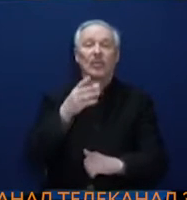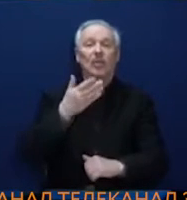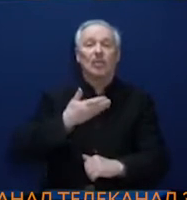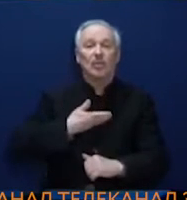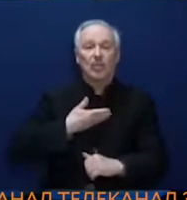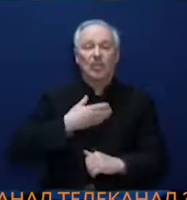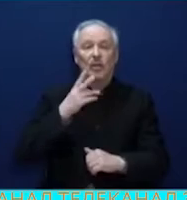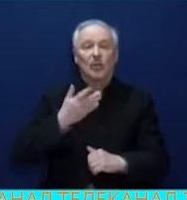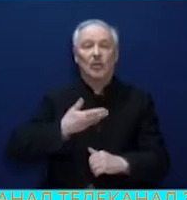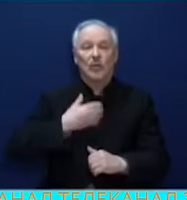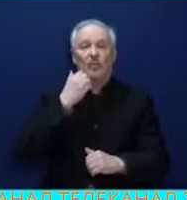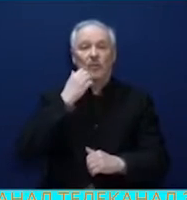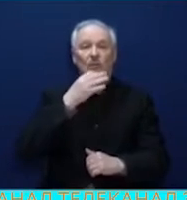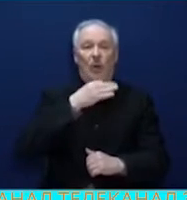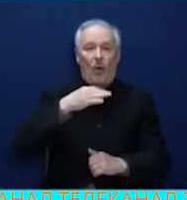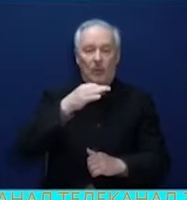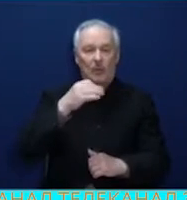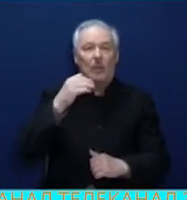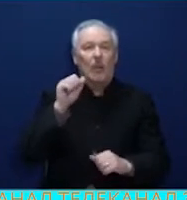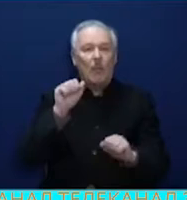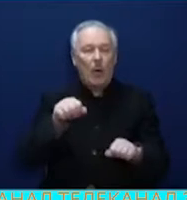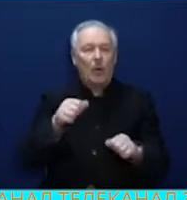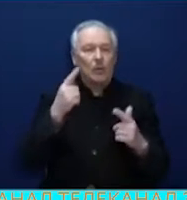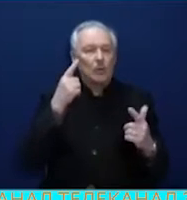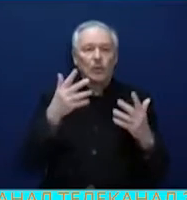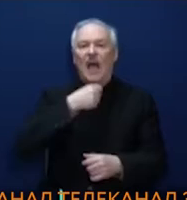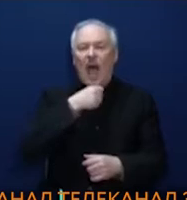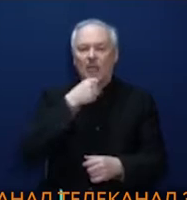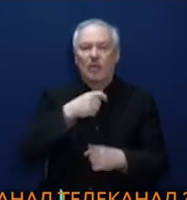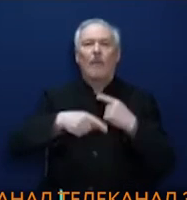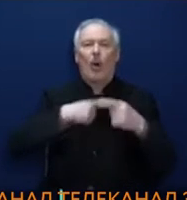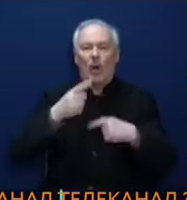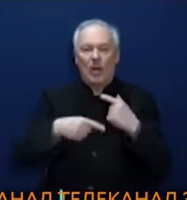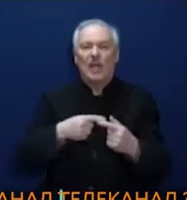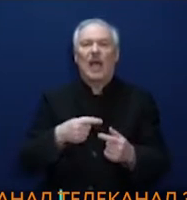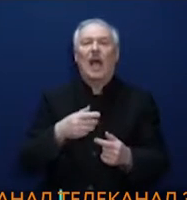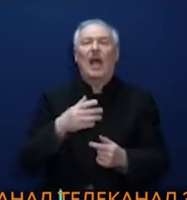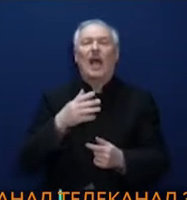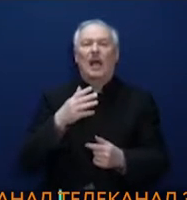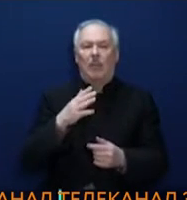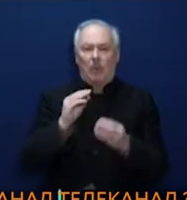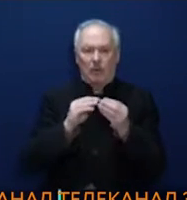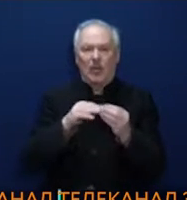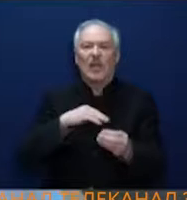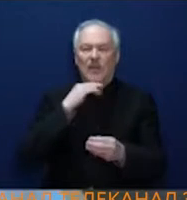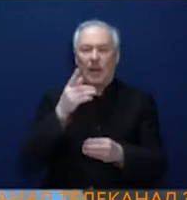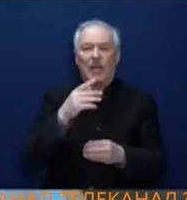поручил организовать дополнительные региональные выплаты отдельным категориям пожилых людей. Президент с 1 января этого года